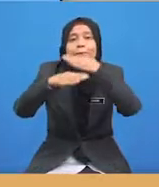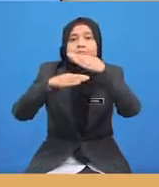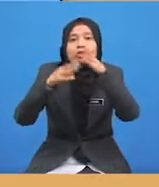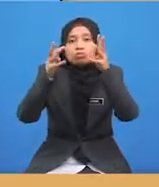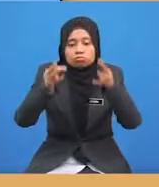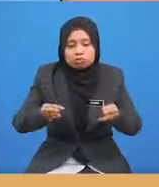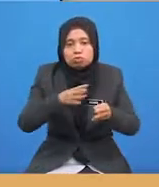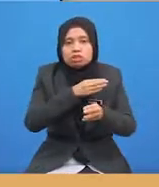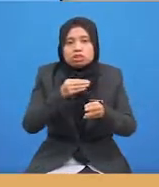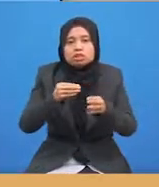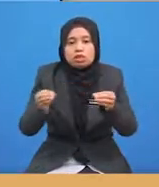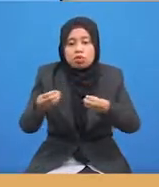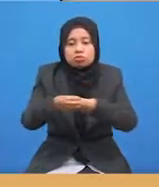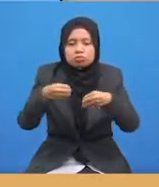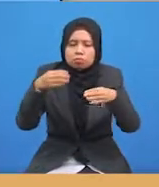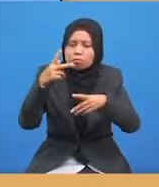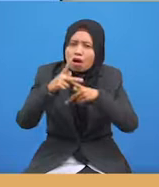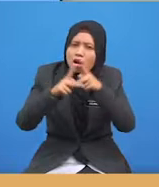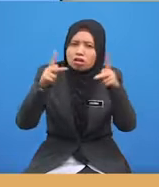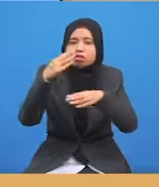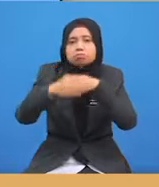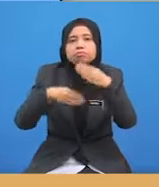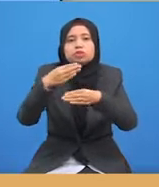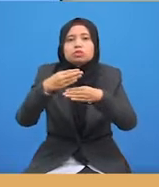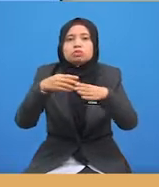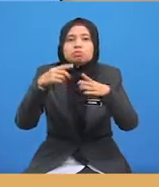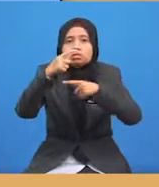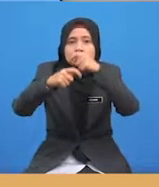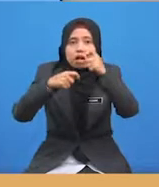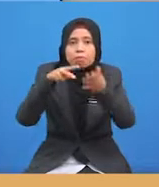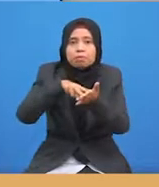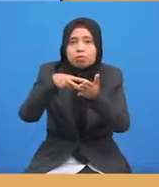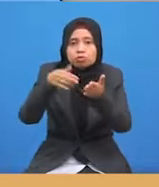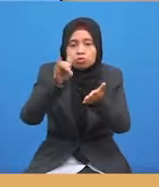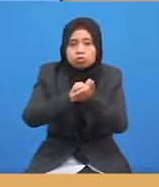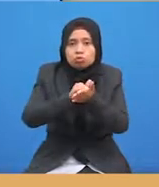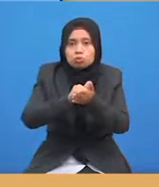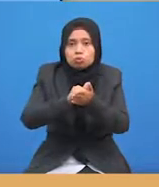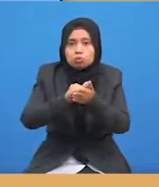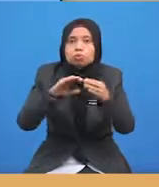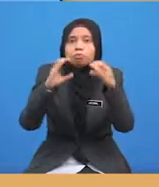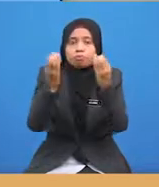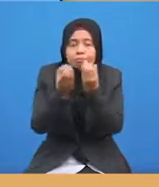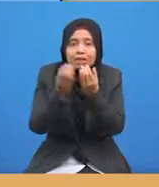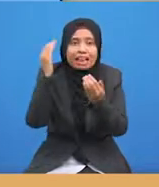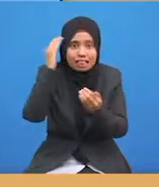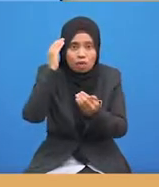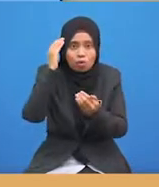dan organisasi paling maju. Tahap pembangunan itu merangkumi